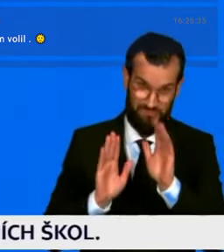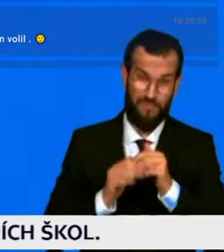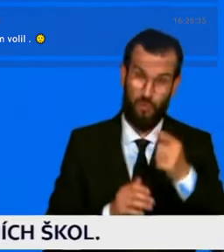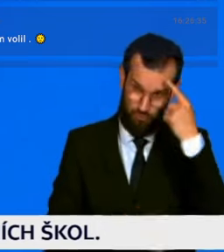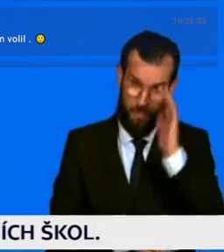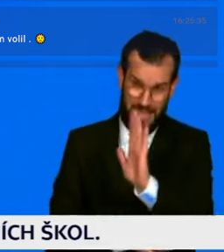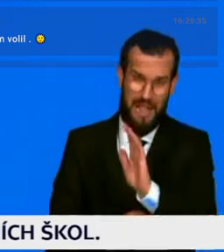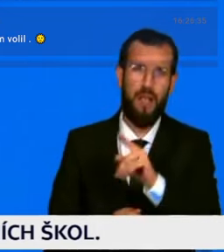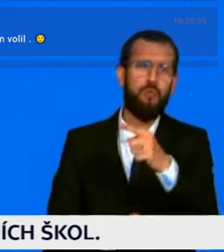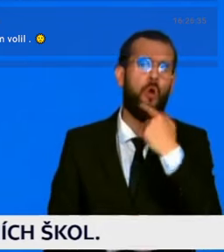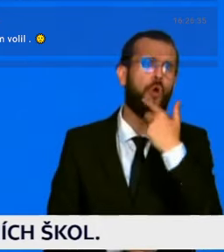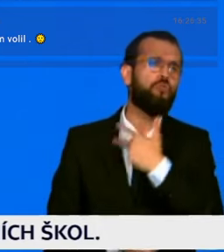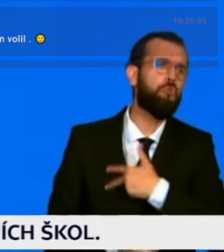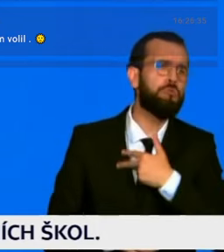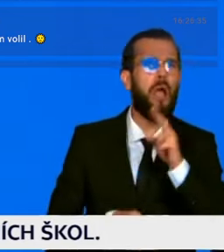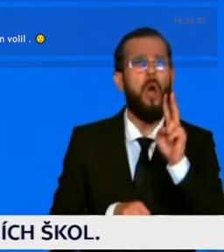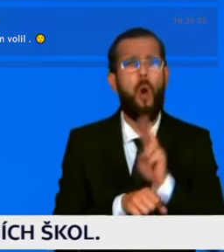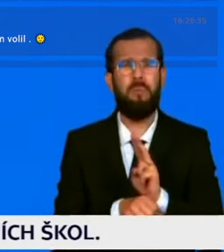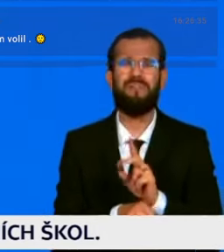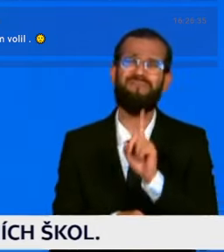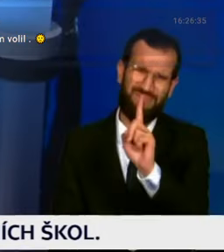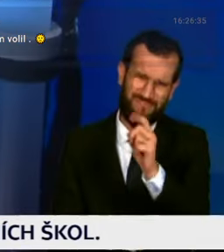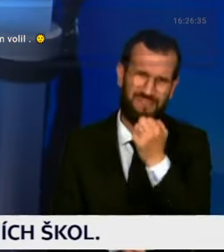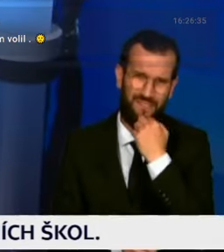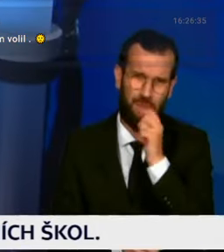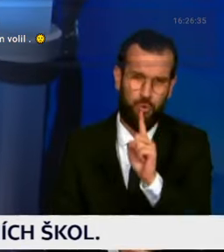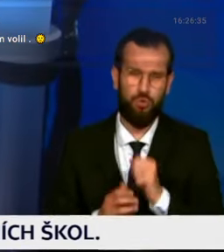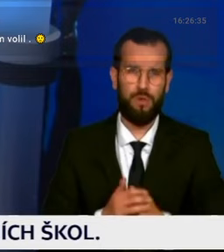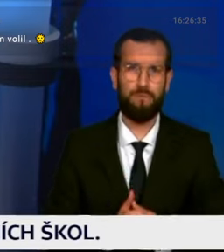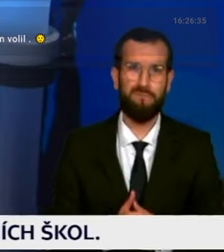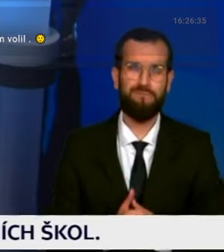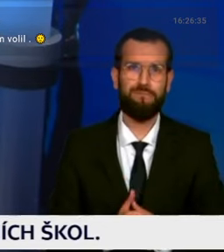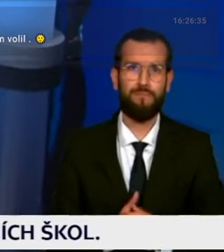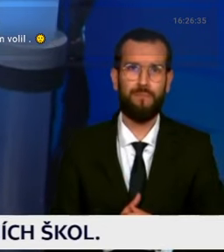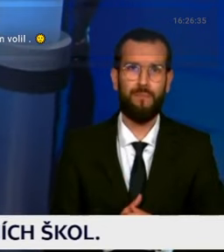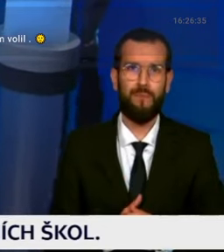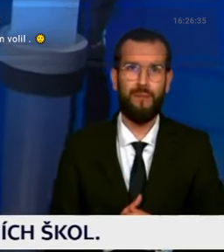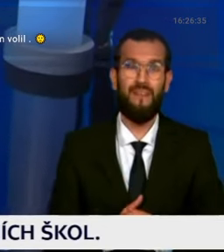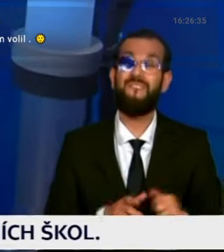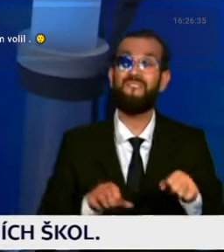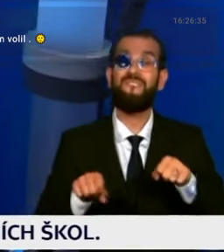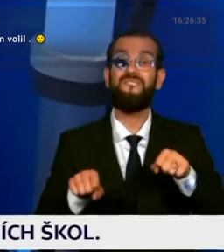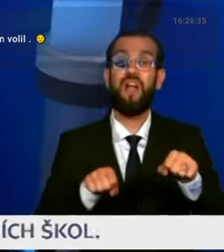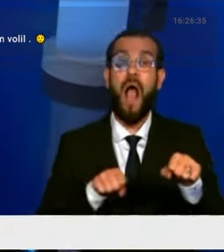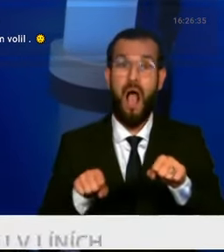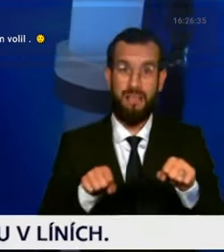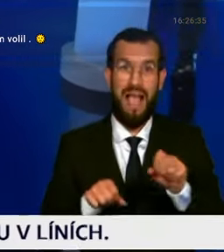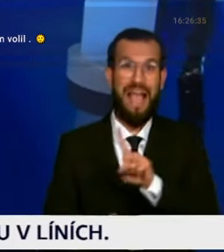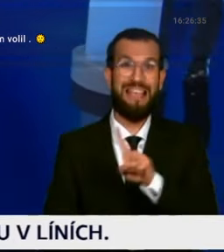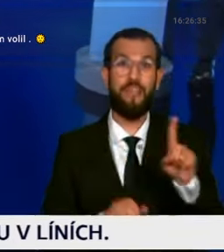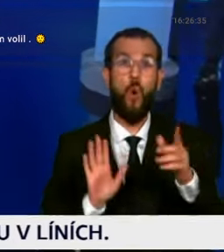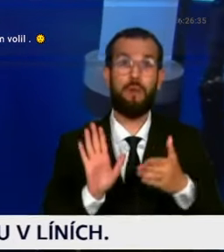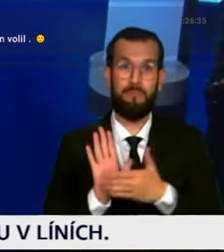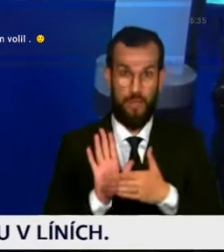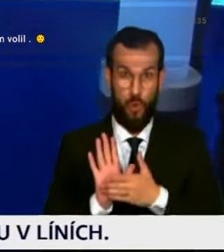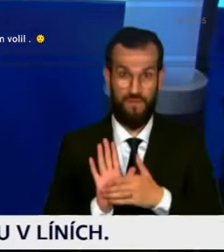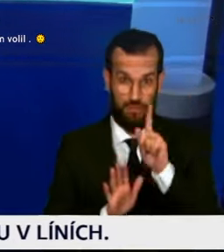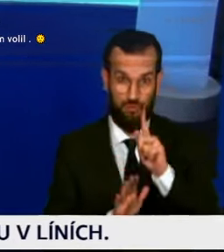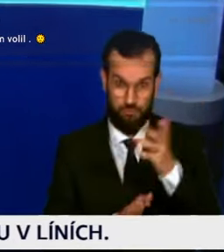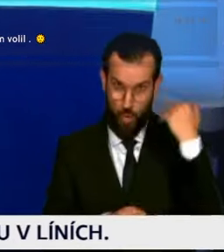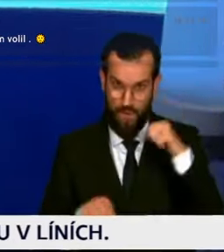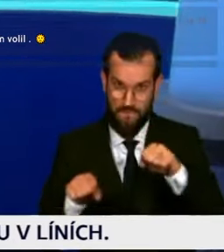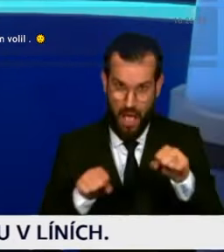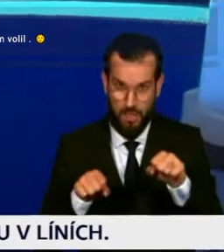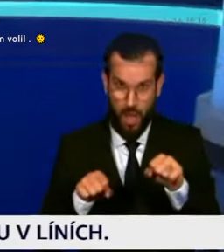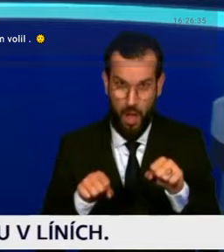rozprávate o sociálnych opatreniach pravdou je že eh za vlády Igora Matoviča Z